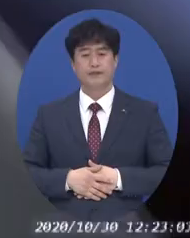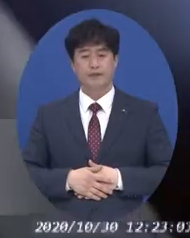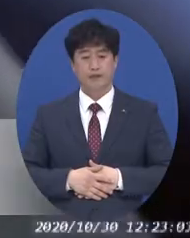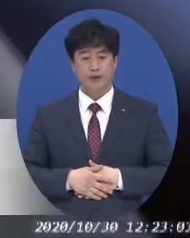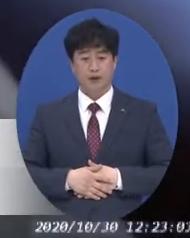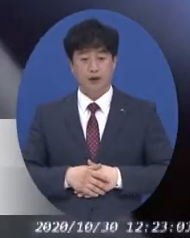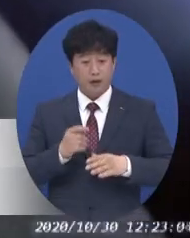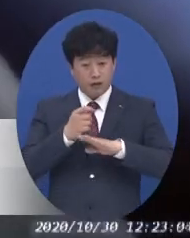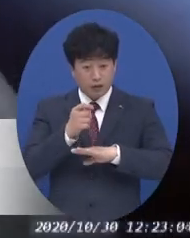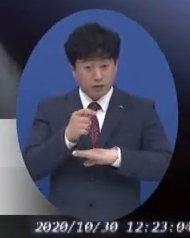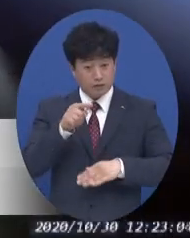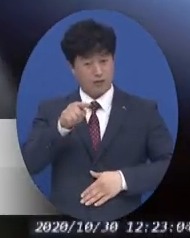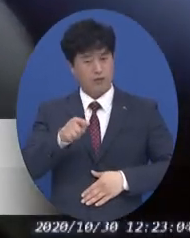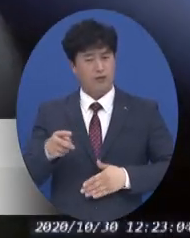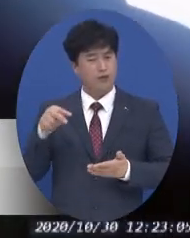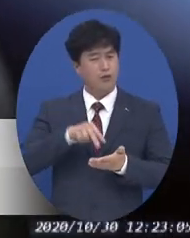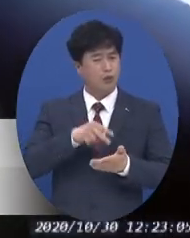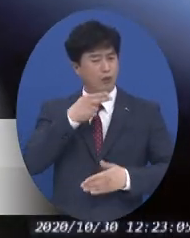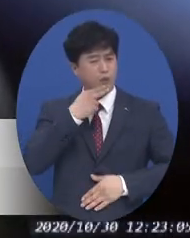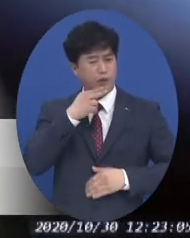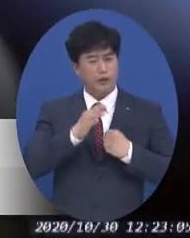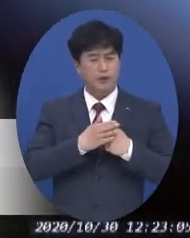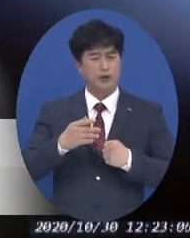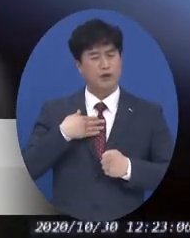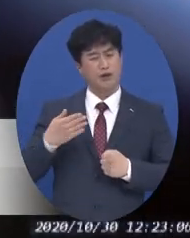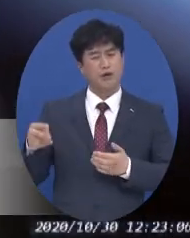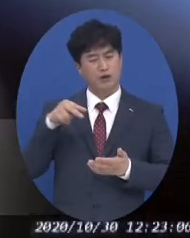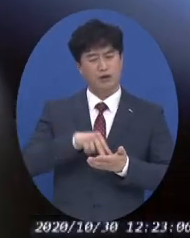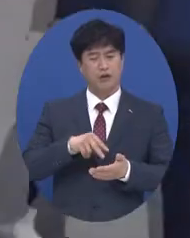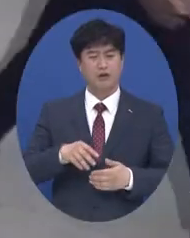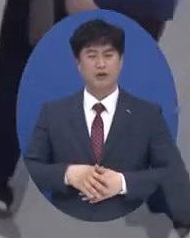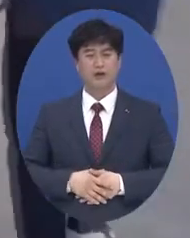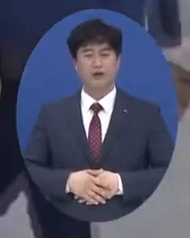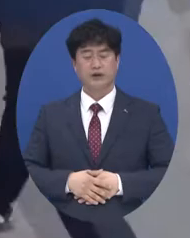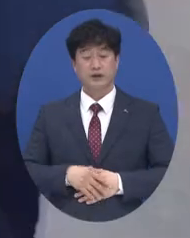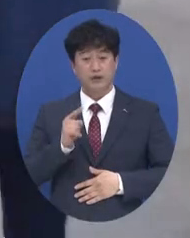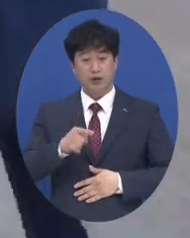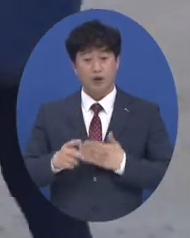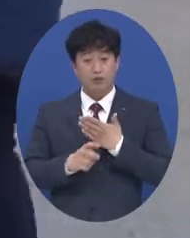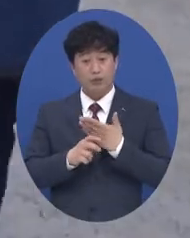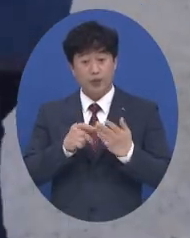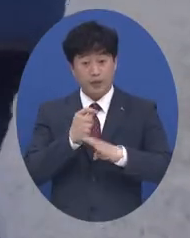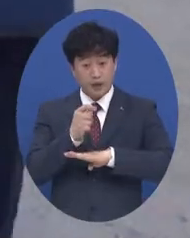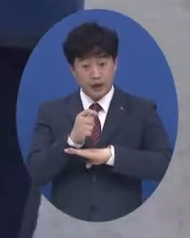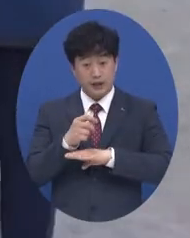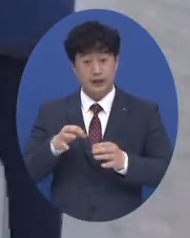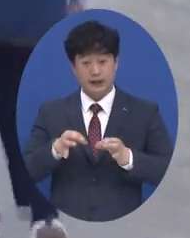."일반택시는그런요금을받지않으니 ,우리가직접하는겁니다."그들은